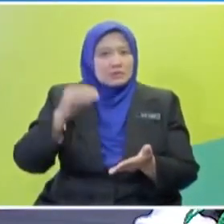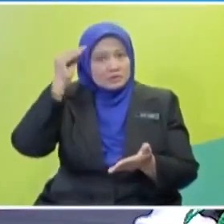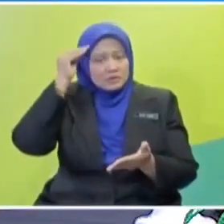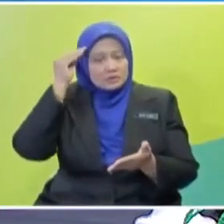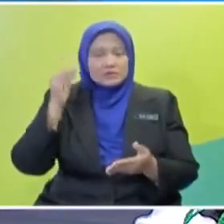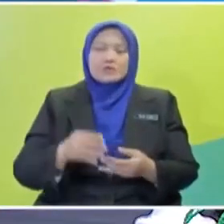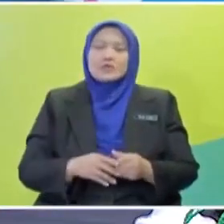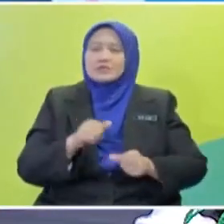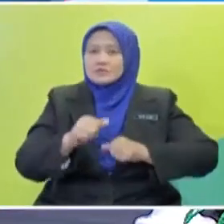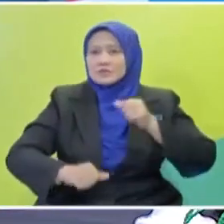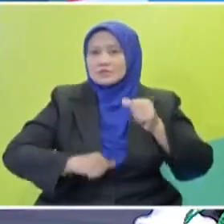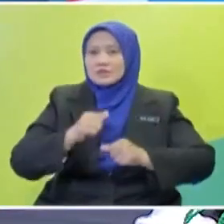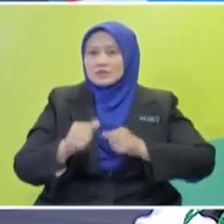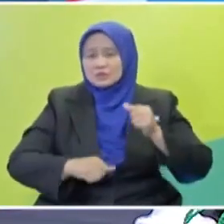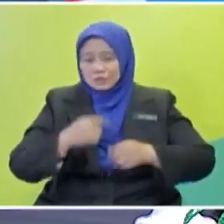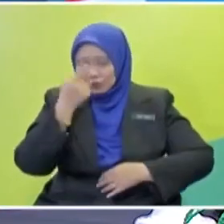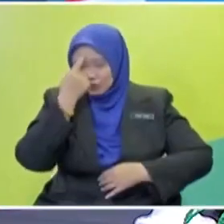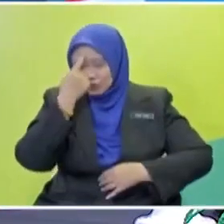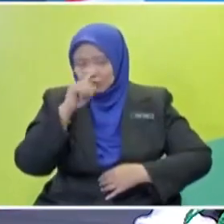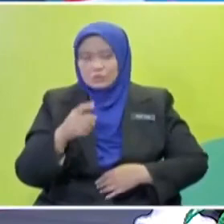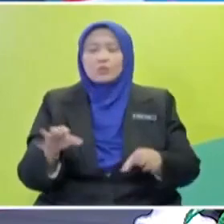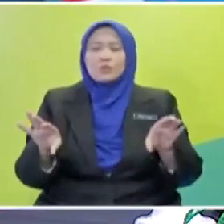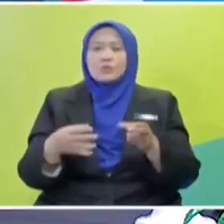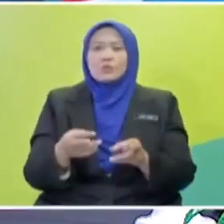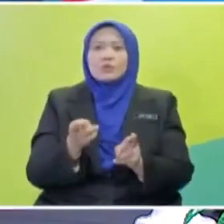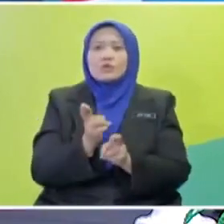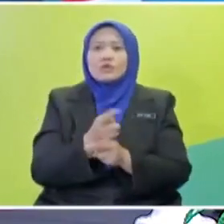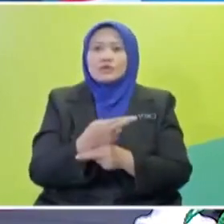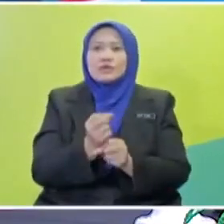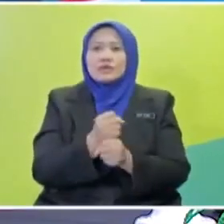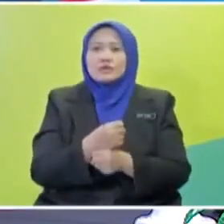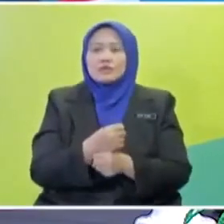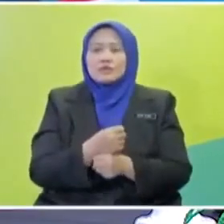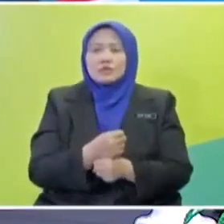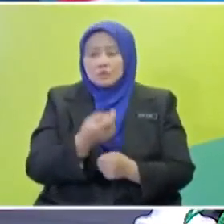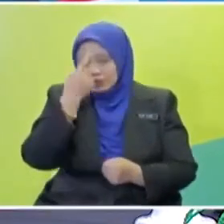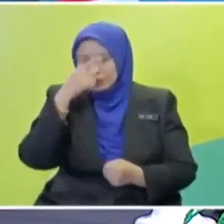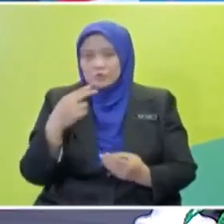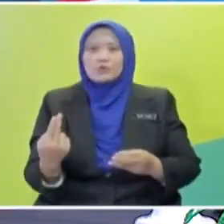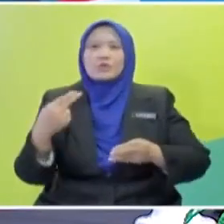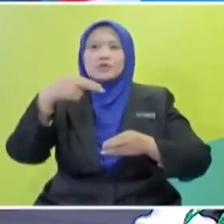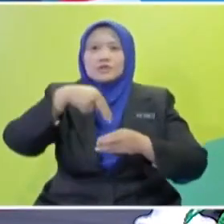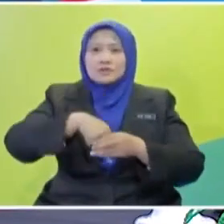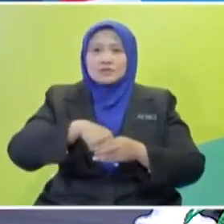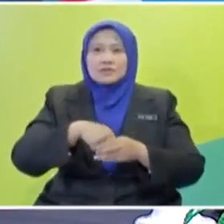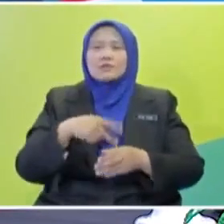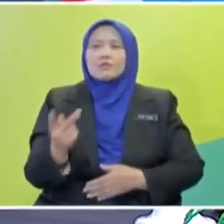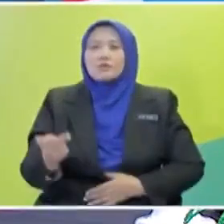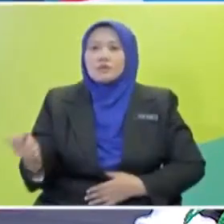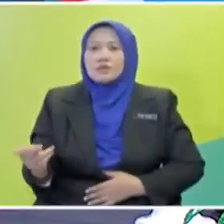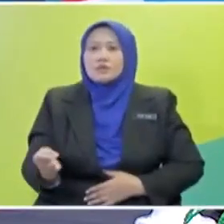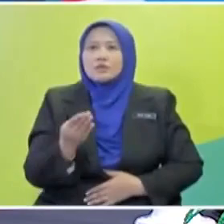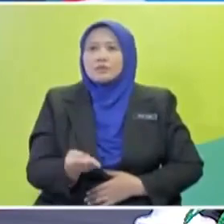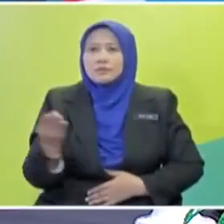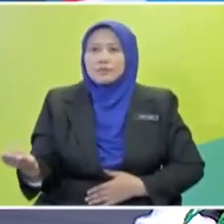mereka cipta ataupun mereka bentuk sesuatu produk, tak kisahlah produk ataupun servis ataupun bahan, alatan ke, untuk